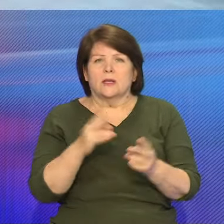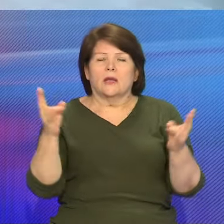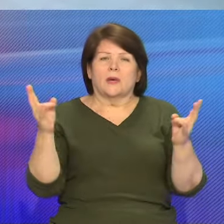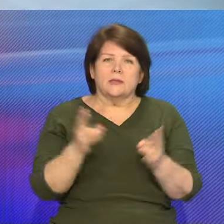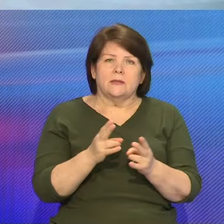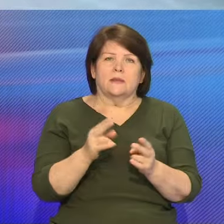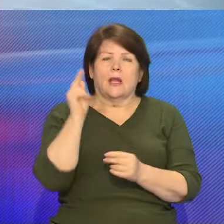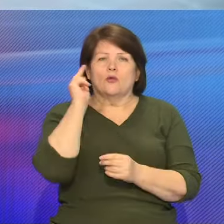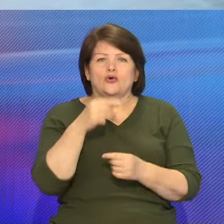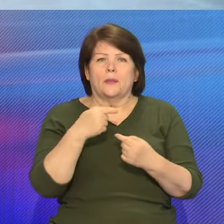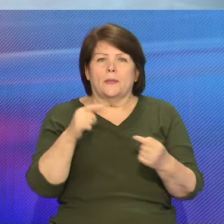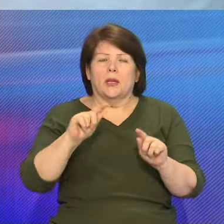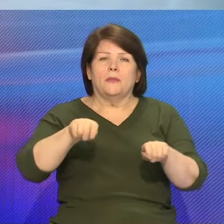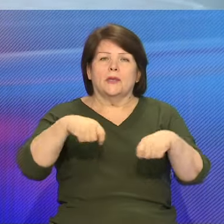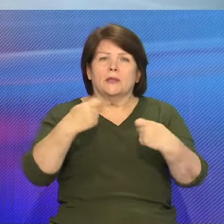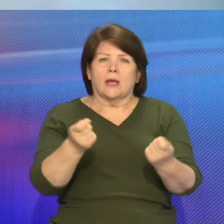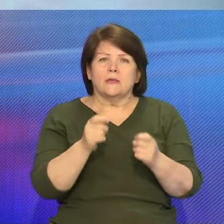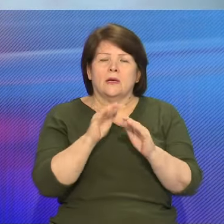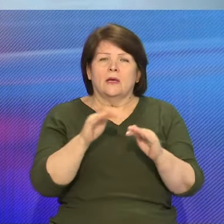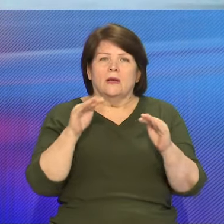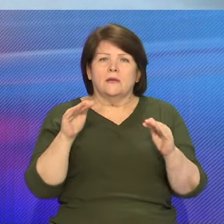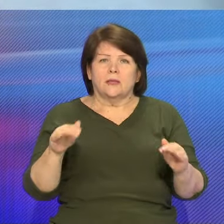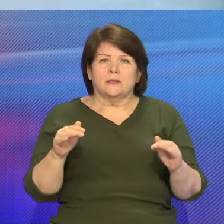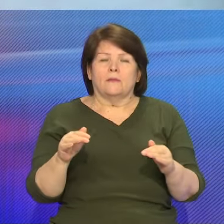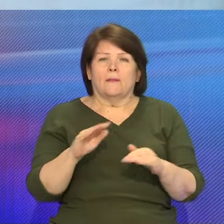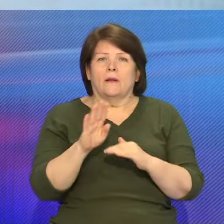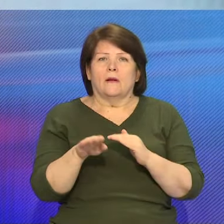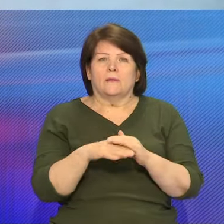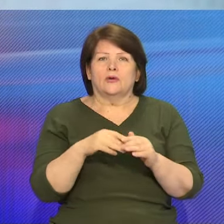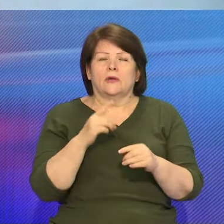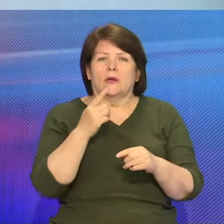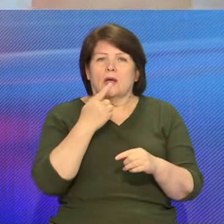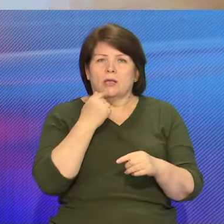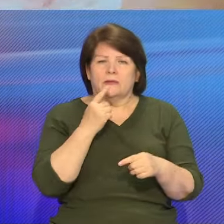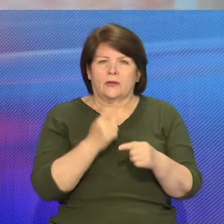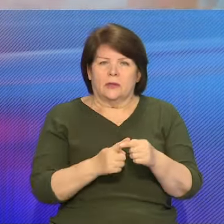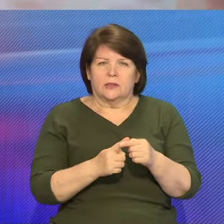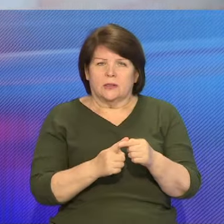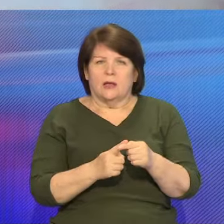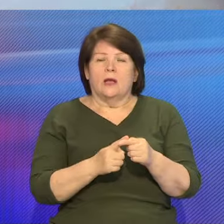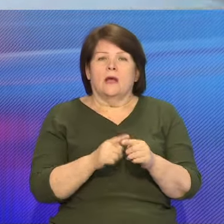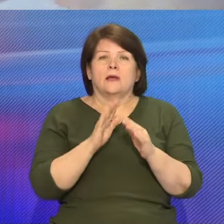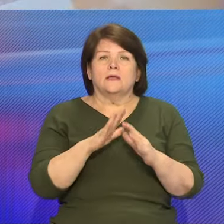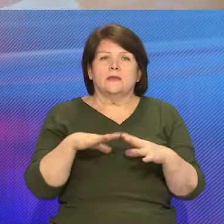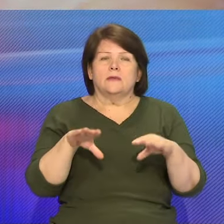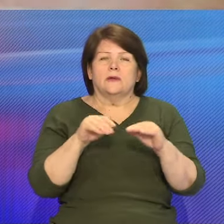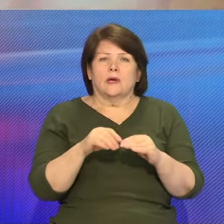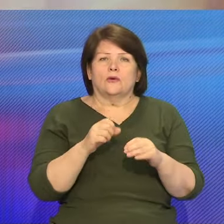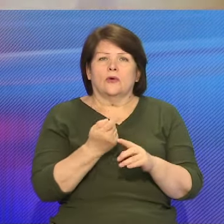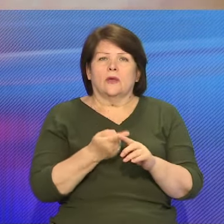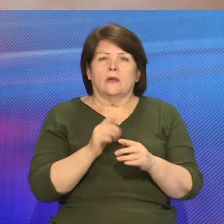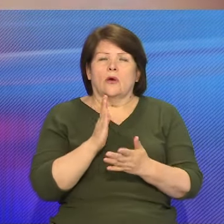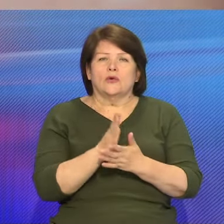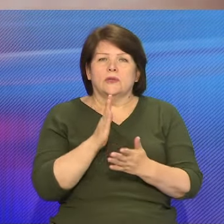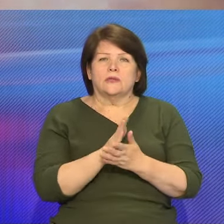прадметы і перадаць іх падапечным Чырвонага крыжа, непаўналетнім з інваліднасцю сем'ям, якія знаходзяцца ў сацыяльна